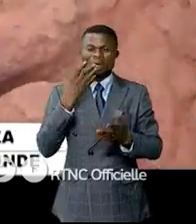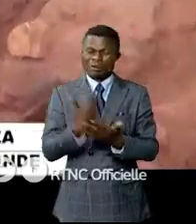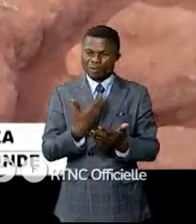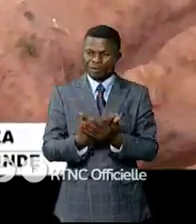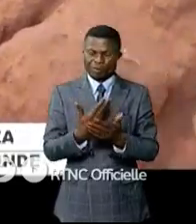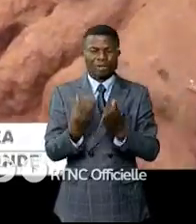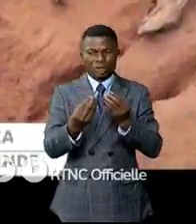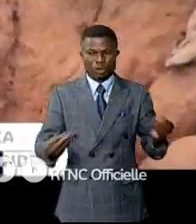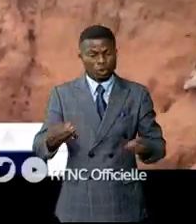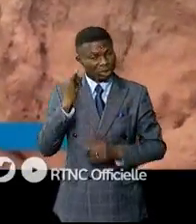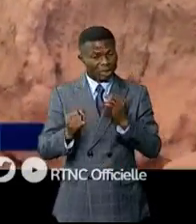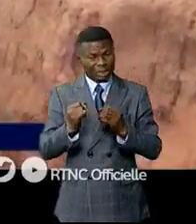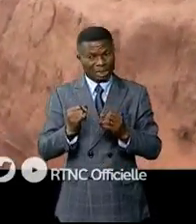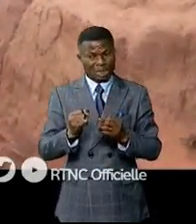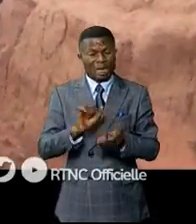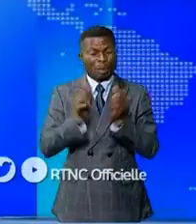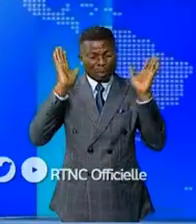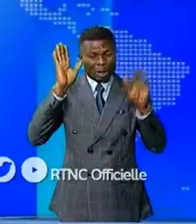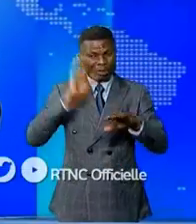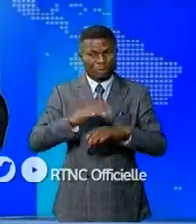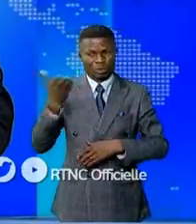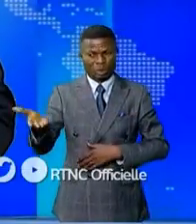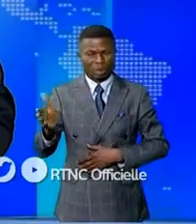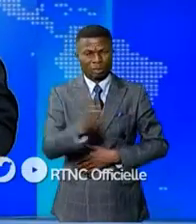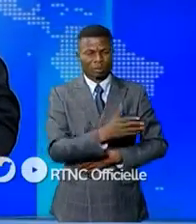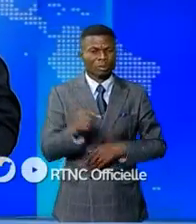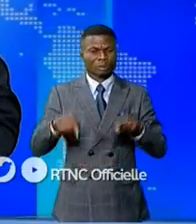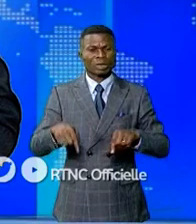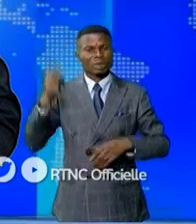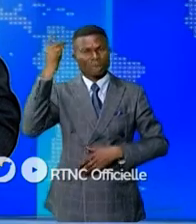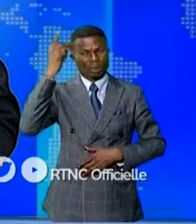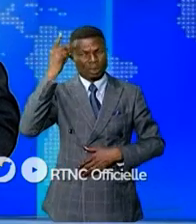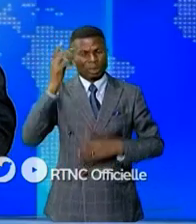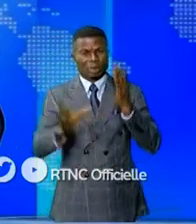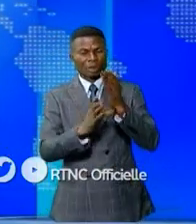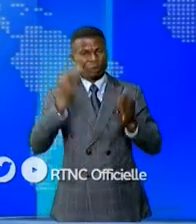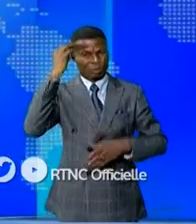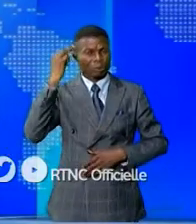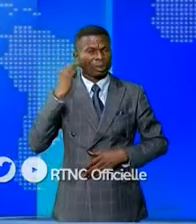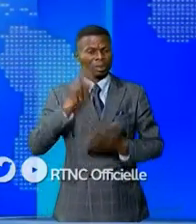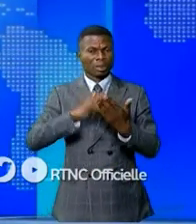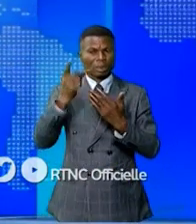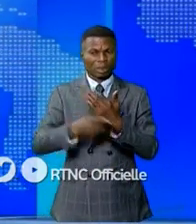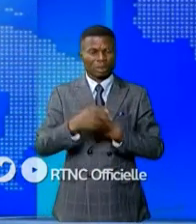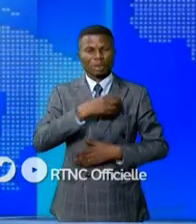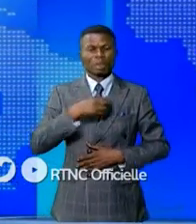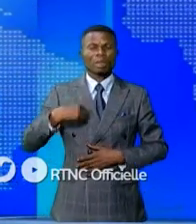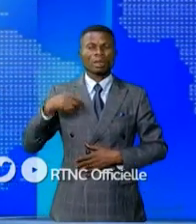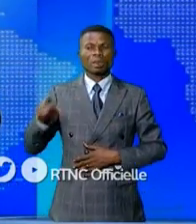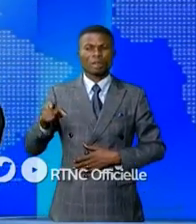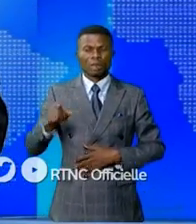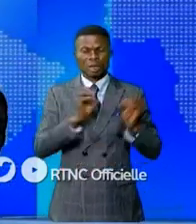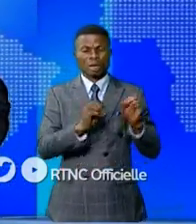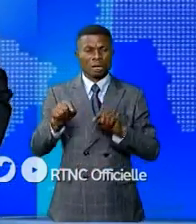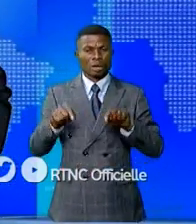d'agir vite, sinon le pire s'en suivra. Retour à Kinshasa, la vice-première ministre, ministre du Plan Élisée Mounembwe, a